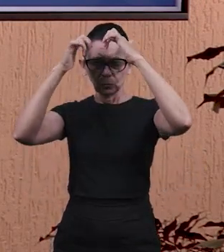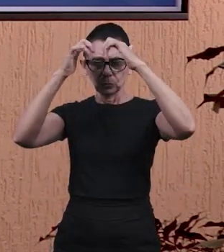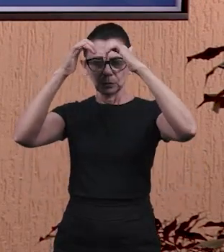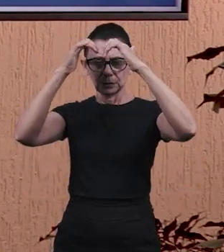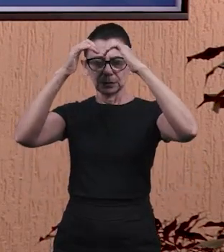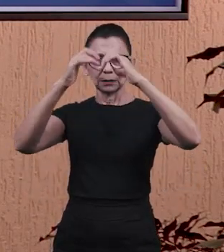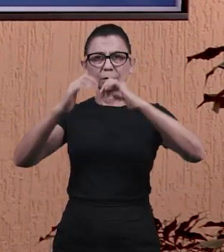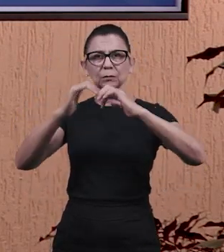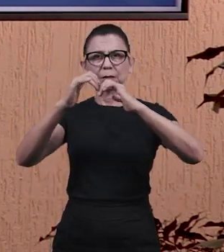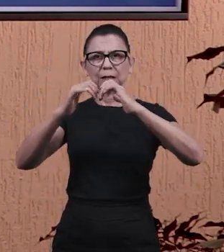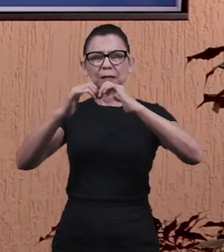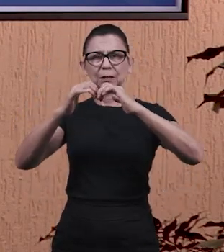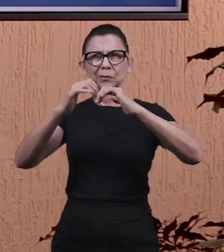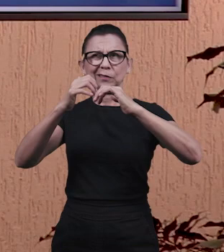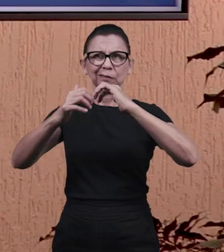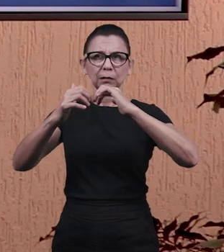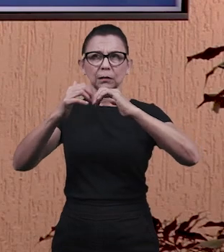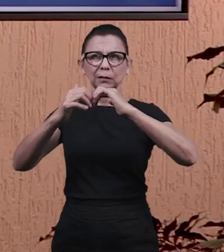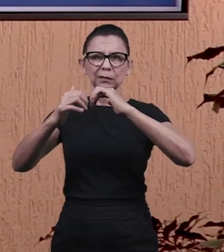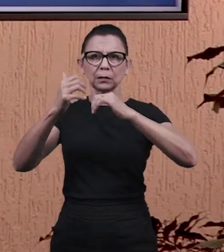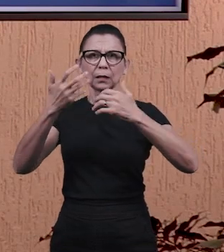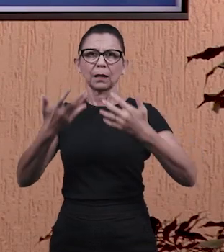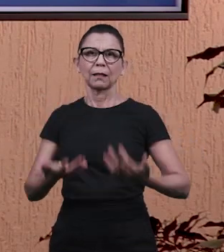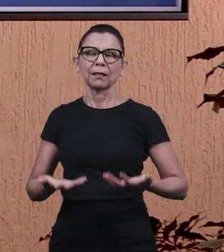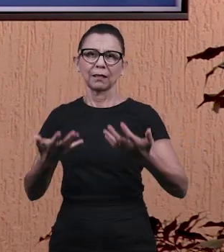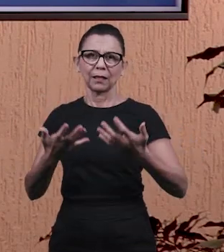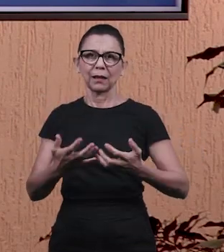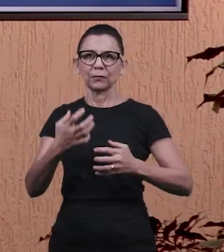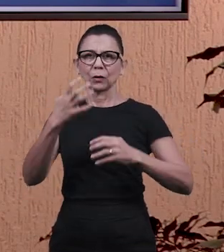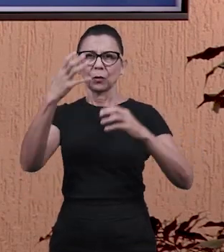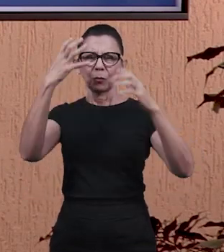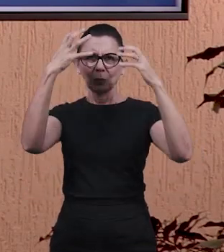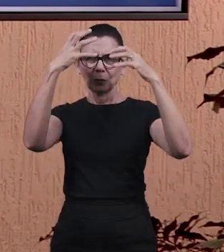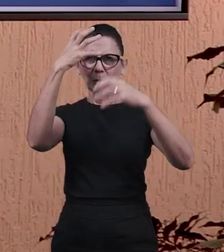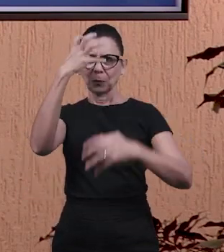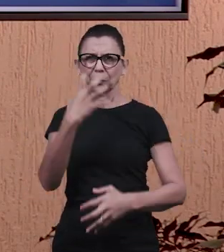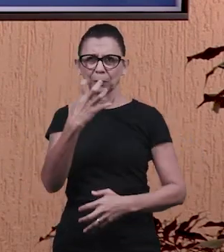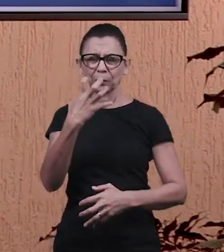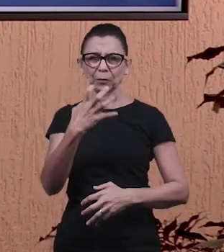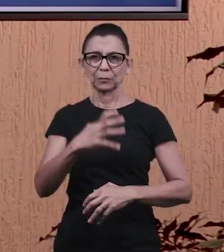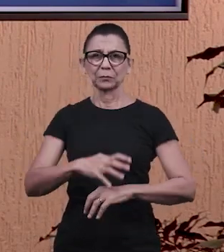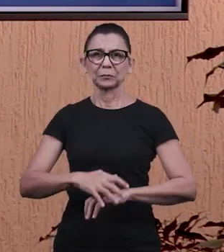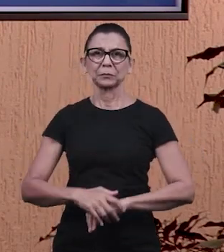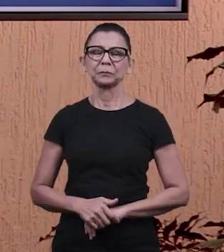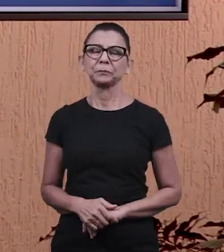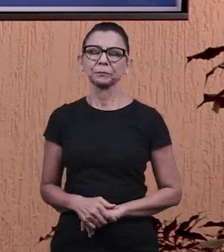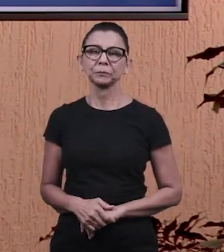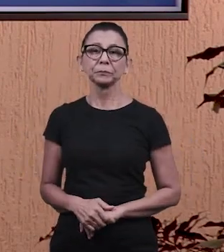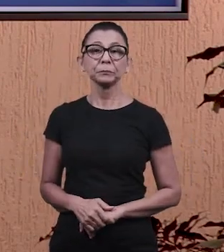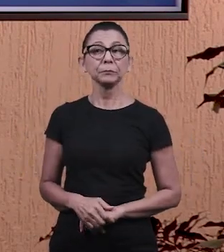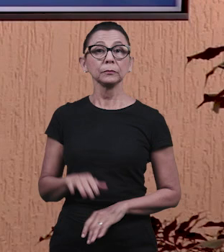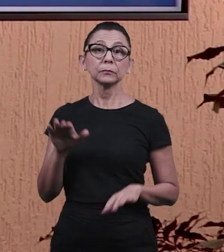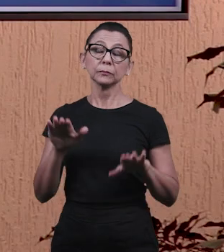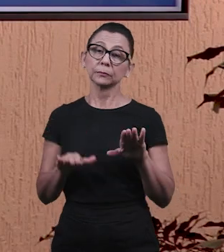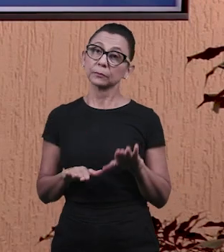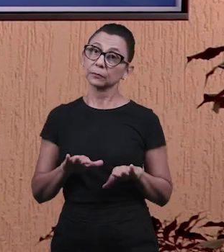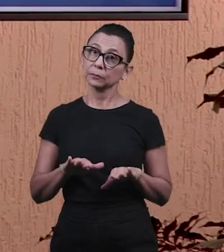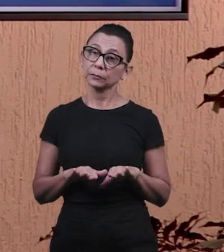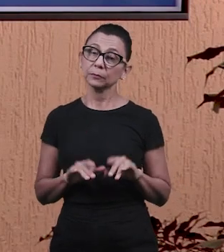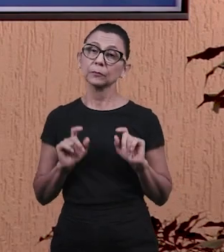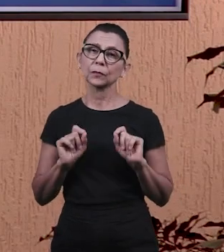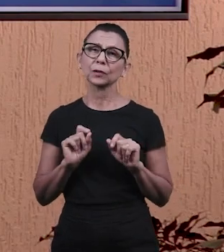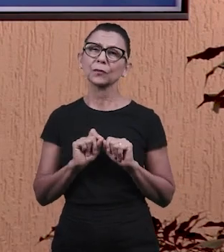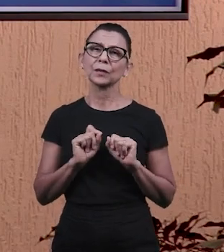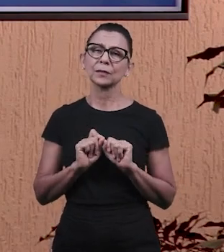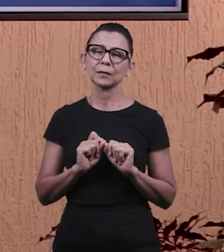больше трудностей будет у ребенка или человека, в аспектах которых мы уже поговорили. Также будет зависеть от